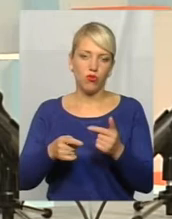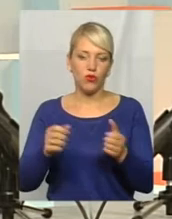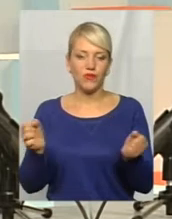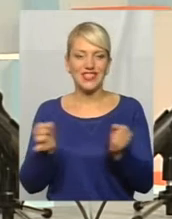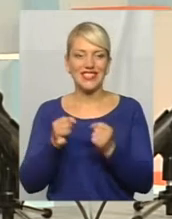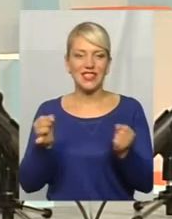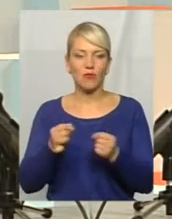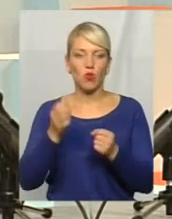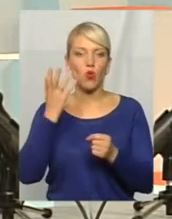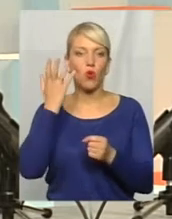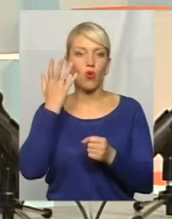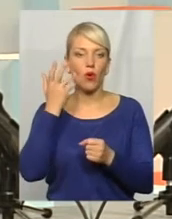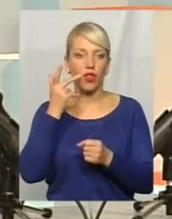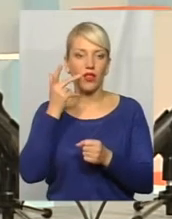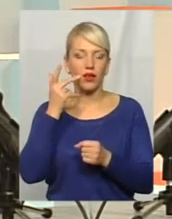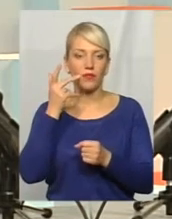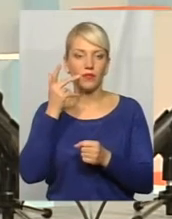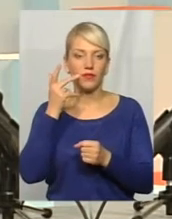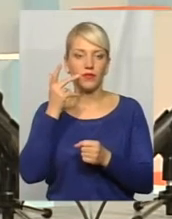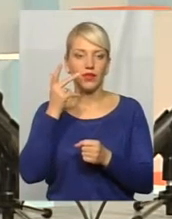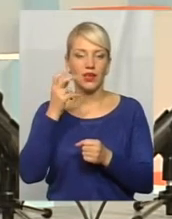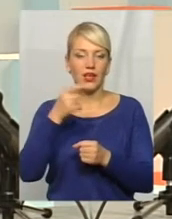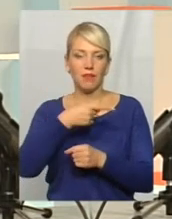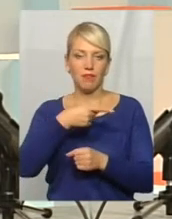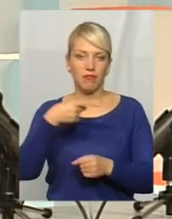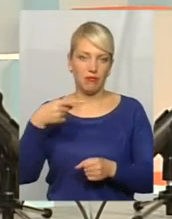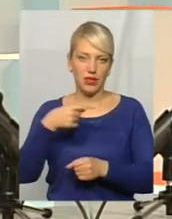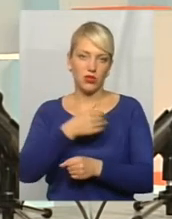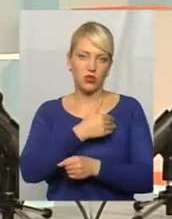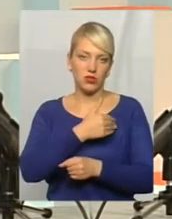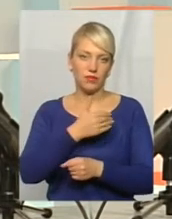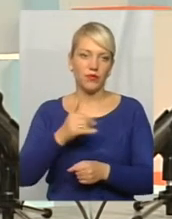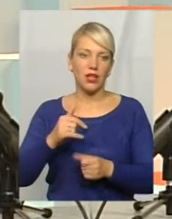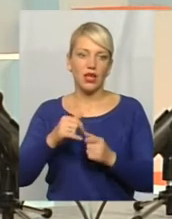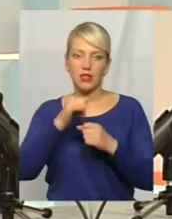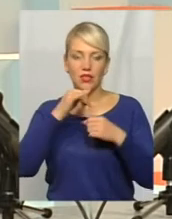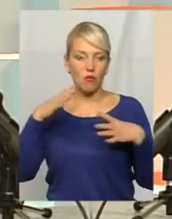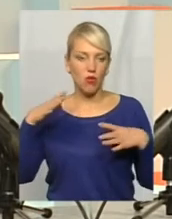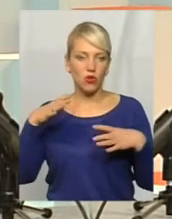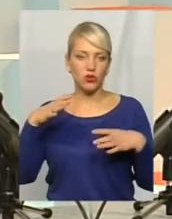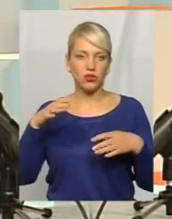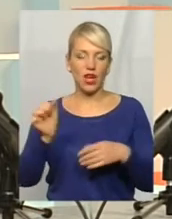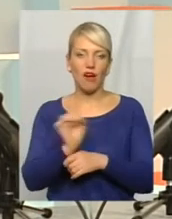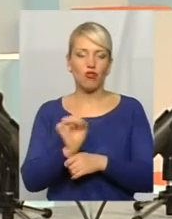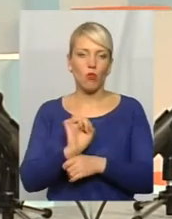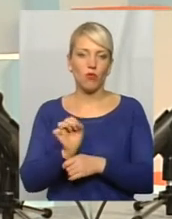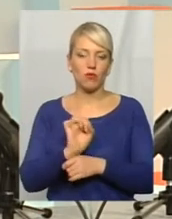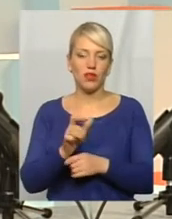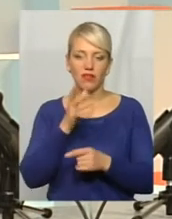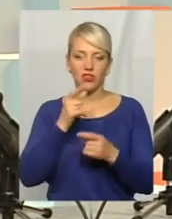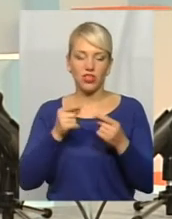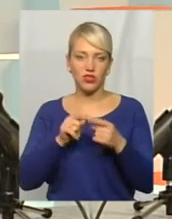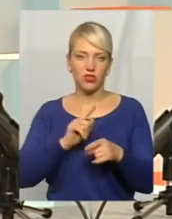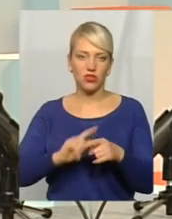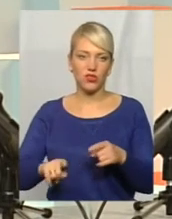взимку, коли при низькій температурі не можуть автомобілі вчасно,